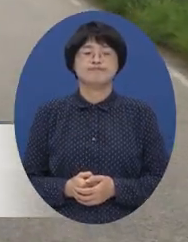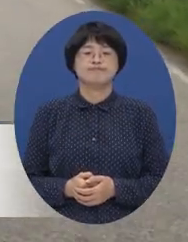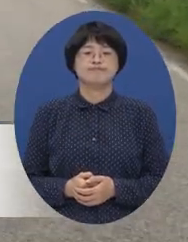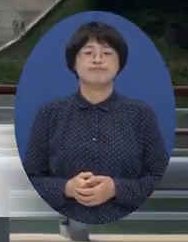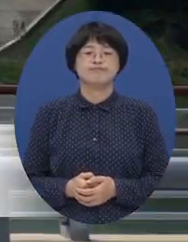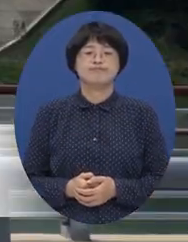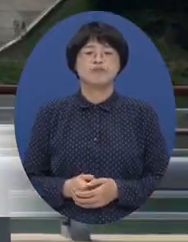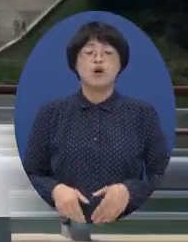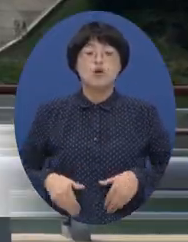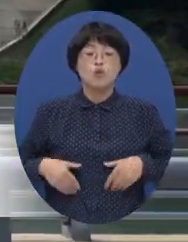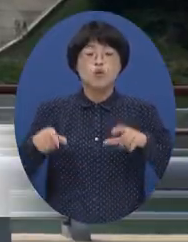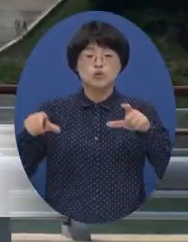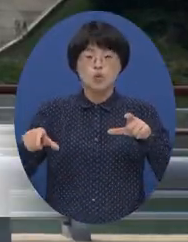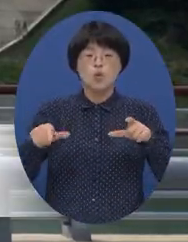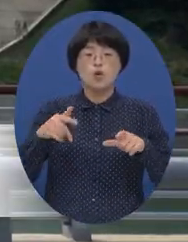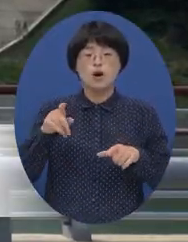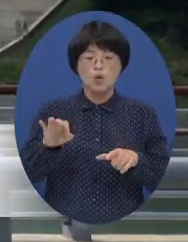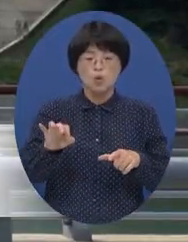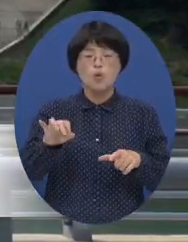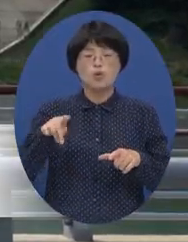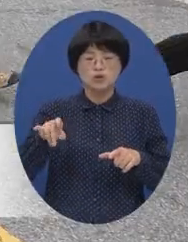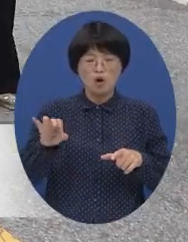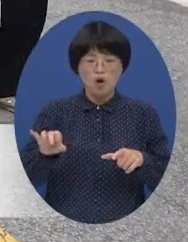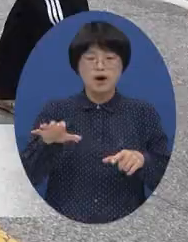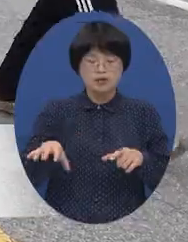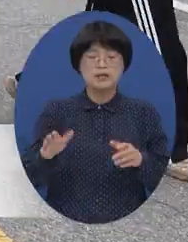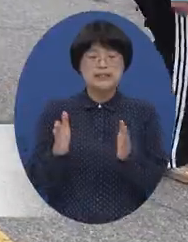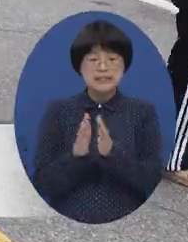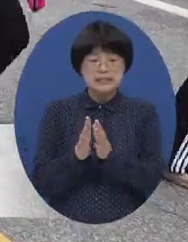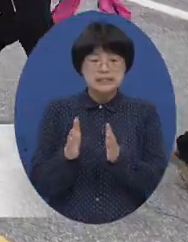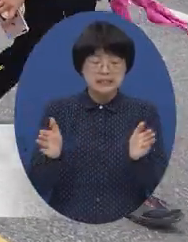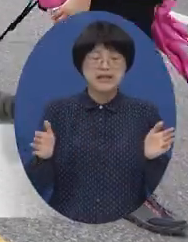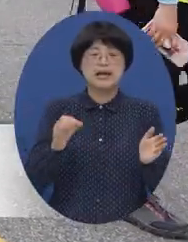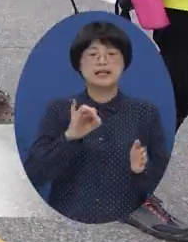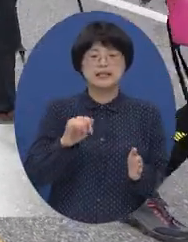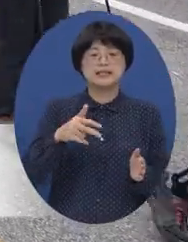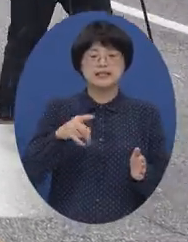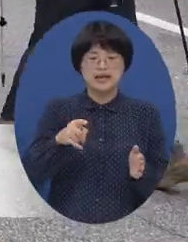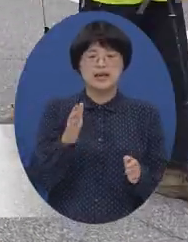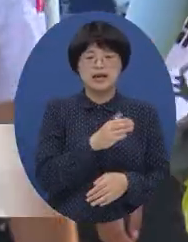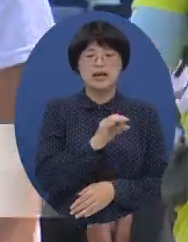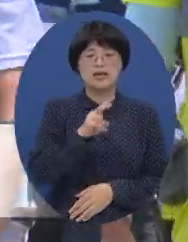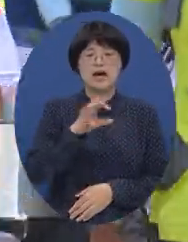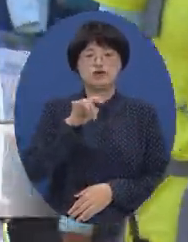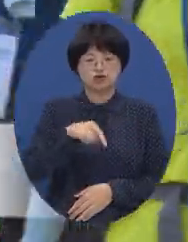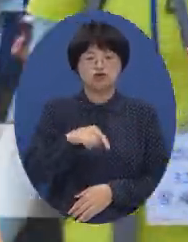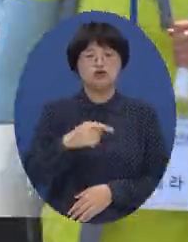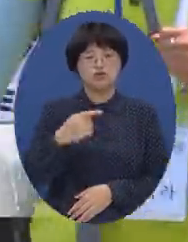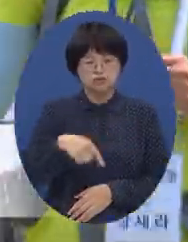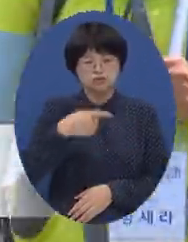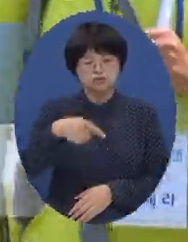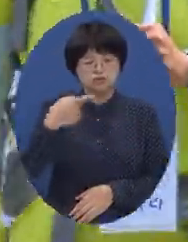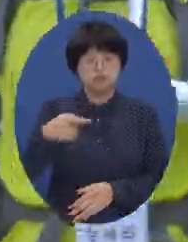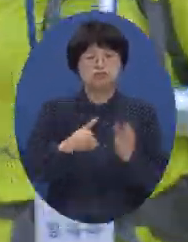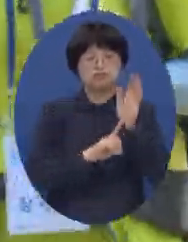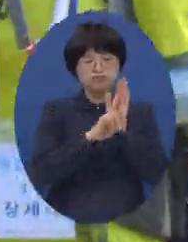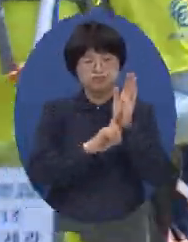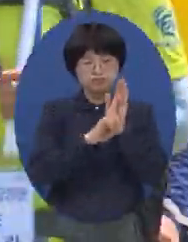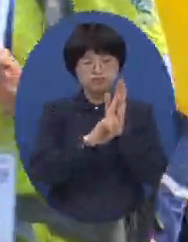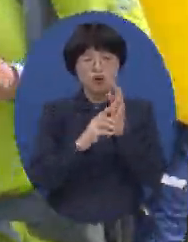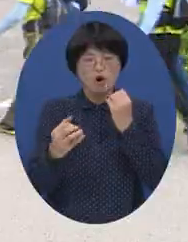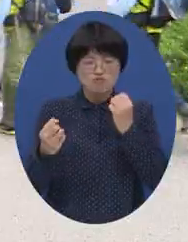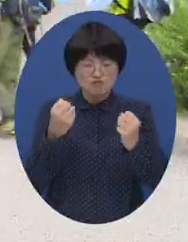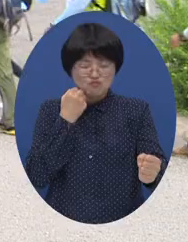끝 강원 고성에서 인제, 양구, 화천, 철원을 거쳐 연천, 파주까지 30도를 넘는 무더위와